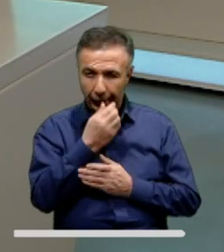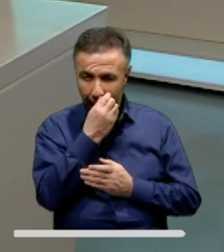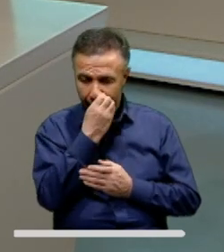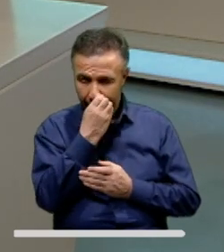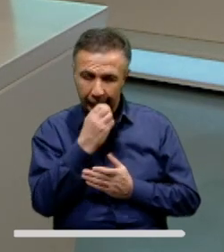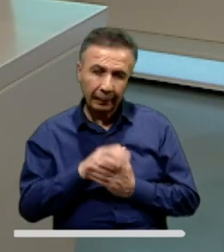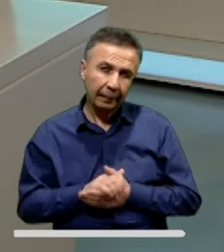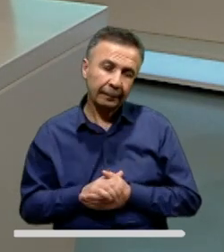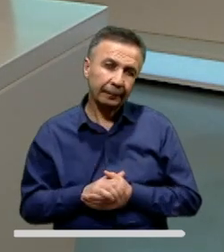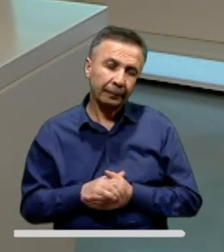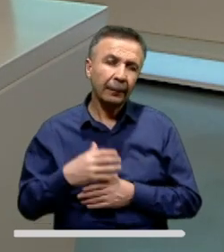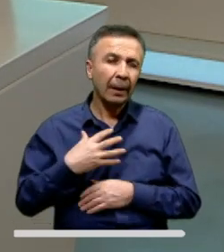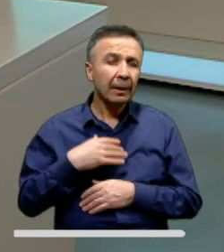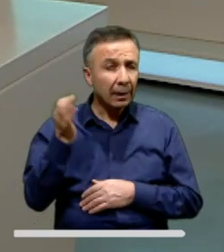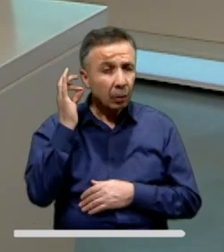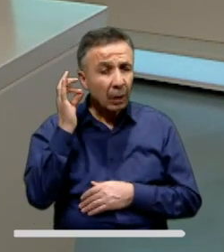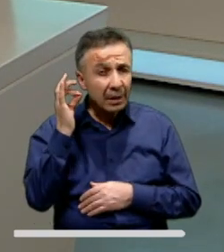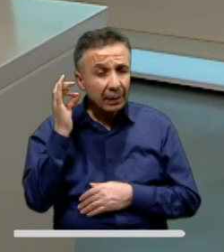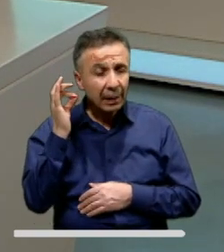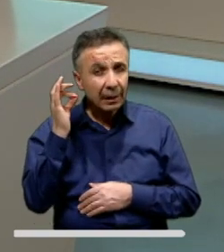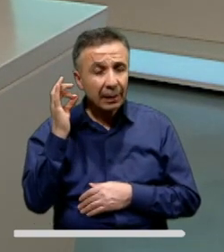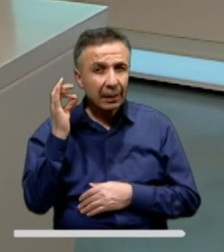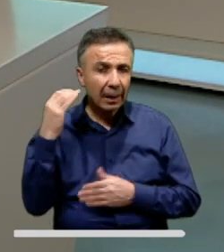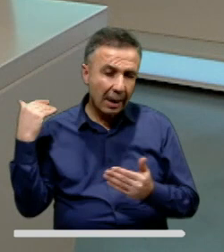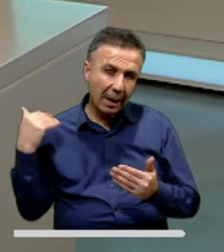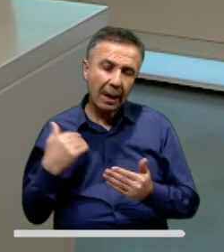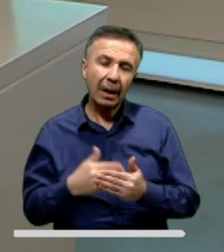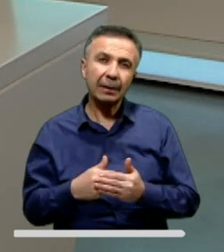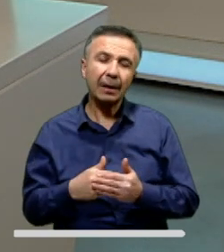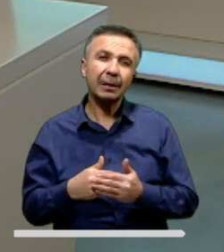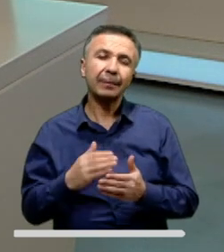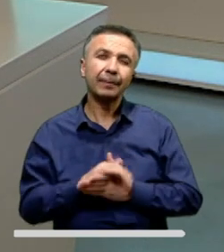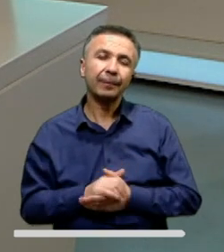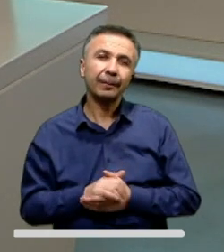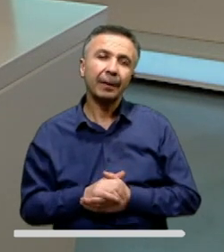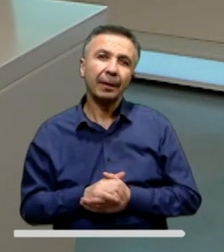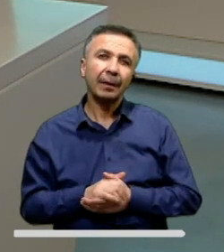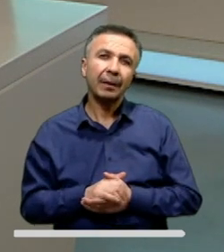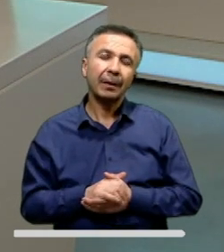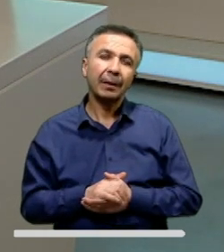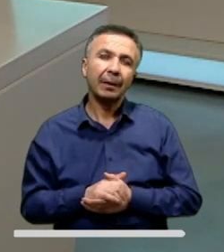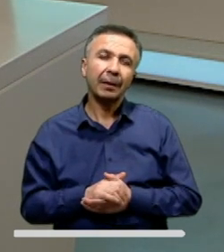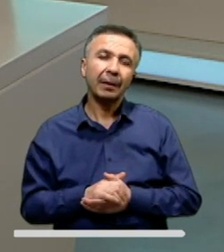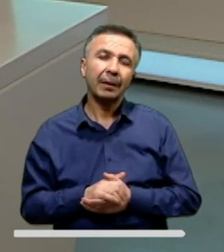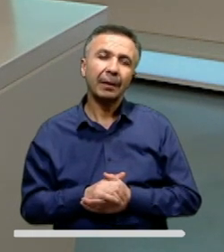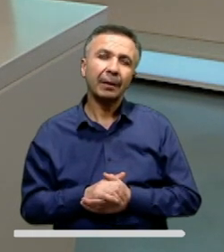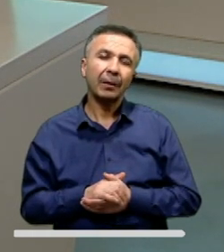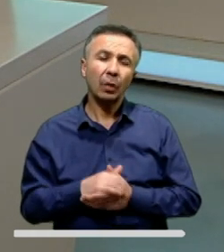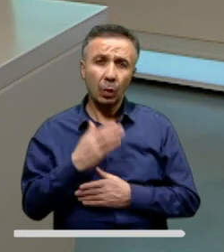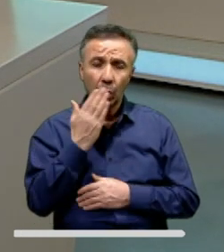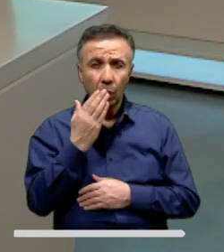sadece sürsünler mi? Kendi duyacakları, kendi sadece fısıltıyla kendi duyabilecekleri bir